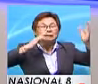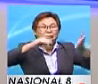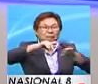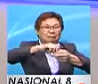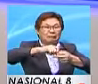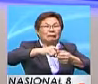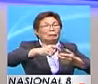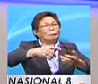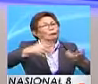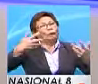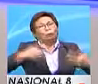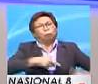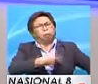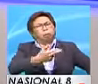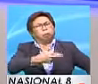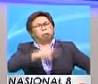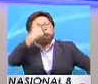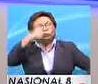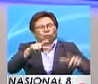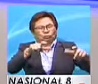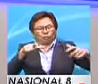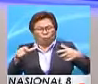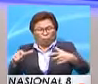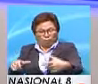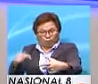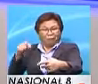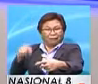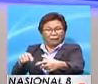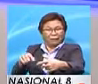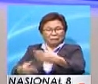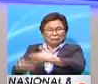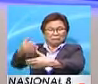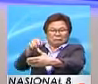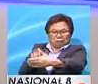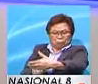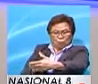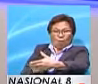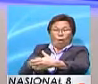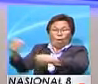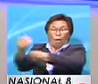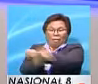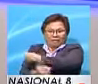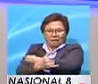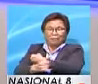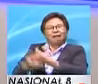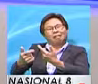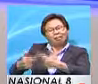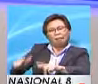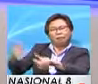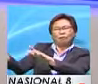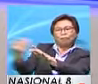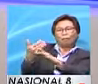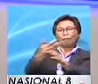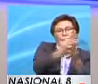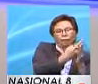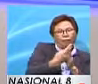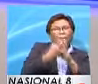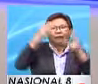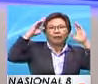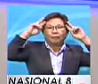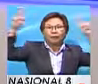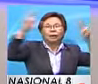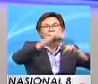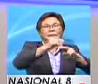membayar harga yang tinggi jika kumpulan terbabit yang didalangi pihak asing terus dibiarkan menggugat perpaduan keamanan